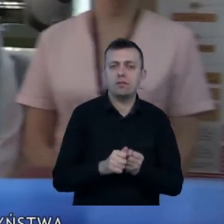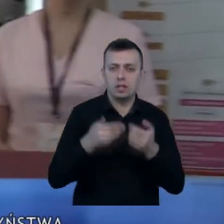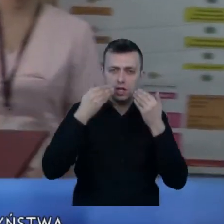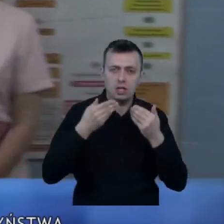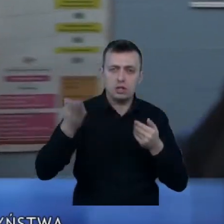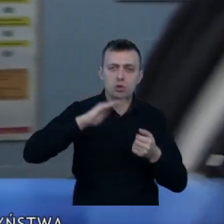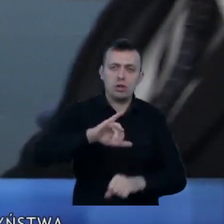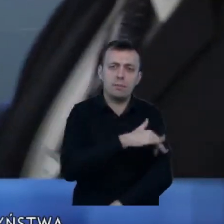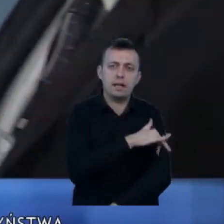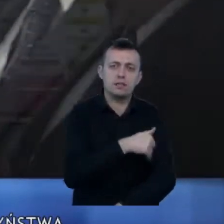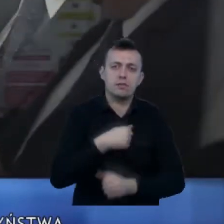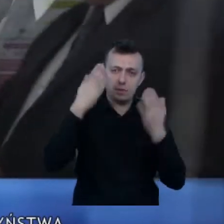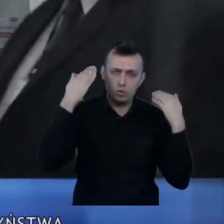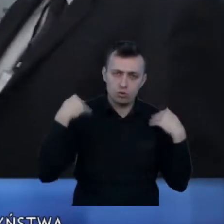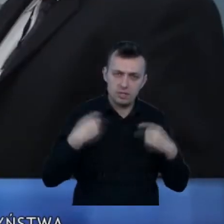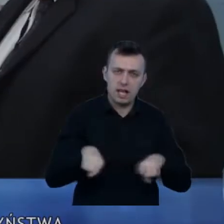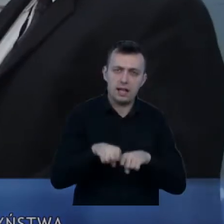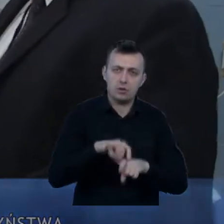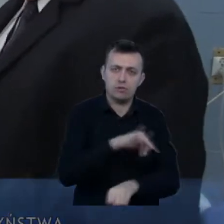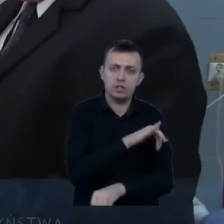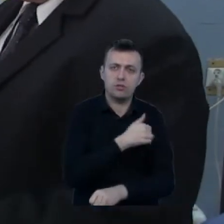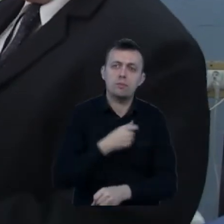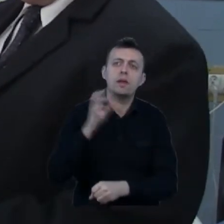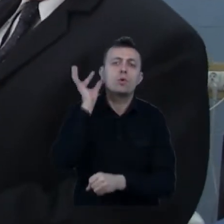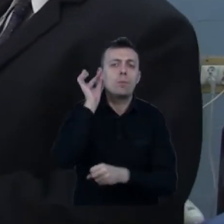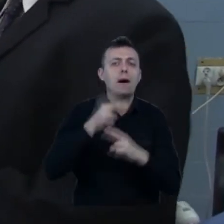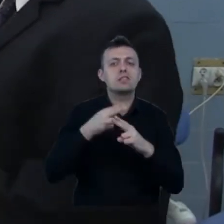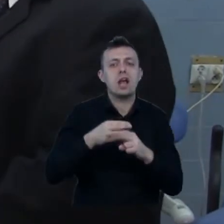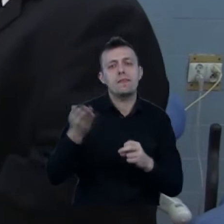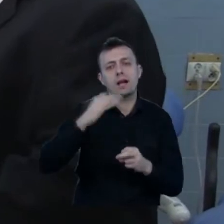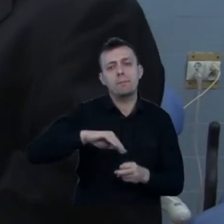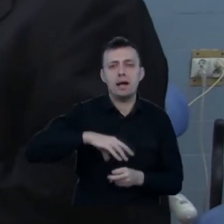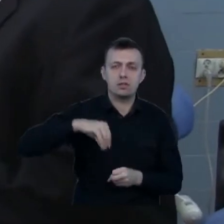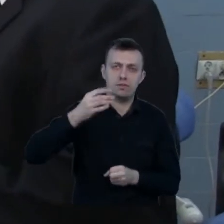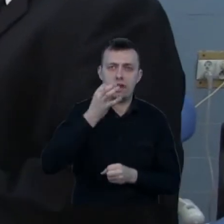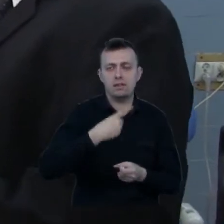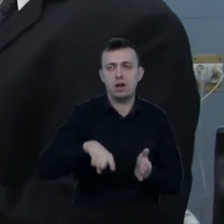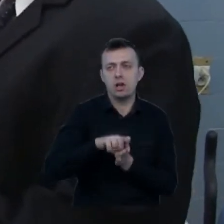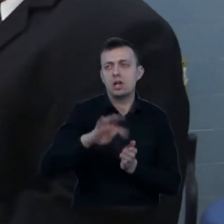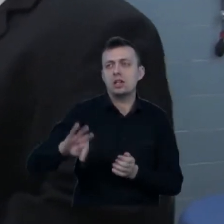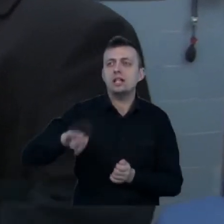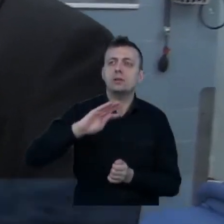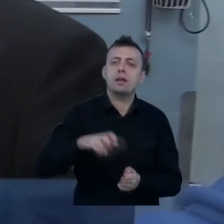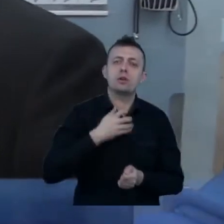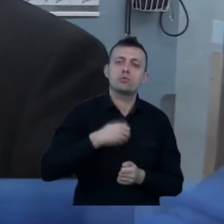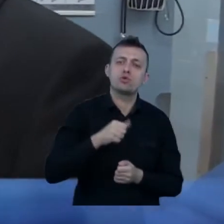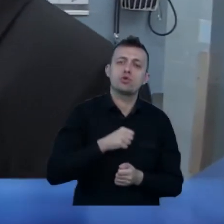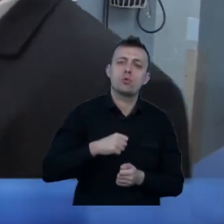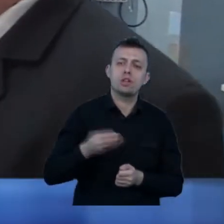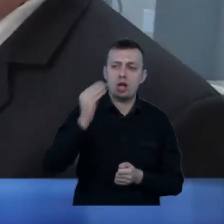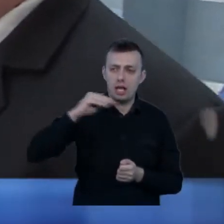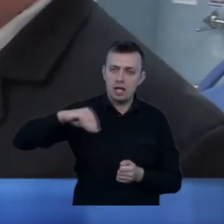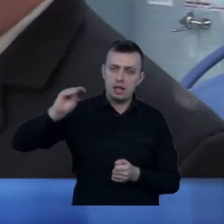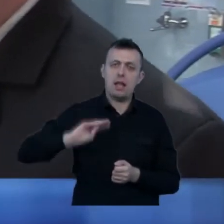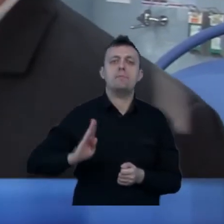panie dyrektorze. Dziękuję bardzo. W imieniu szpitala oczywiście, ale dziękuję przede wszystkim w imieniu pacjentek. Tak jest, bo to dzięki dla temu